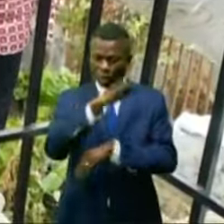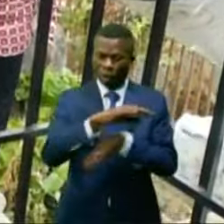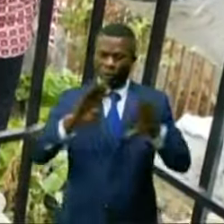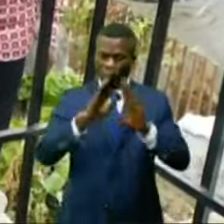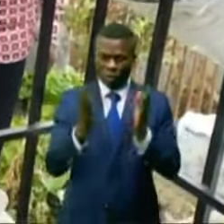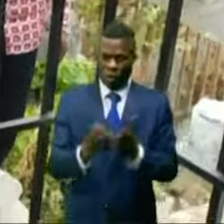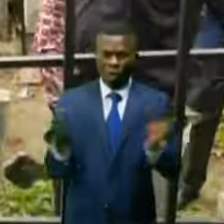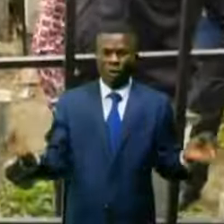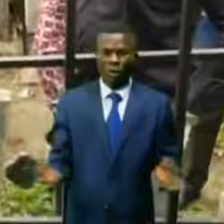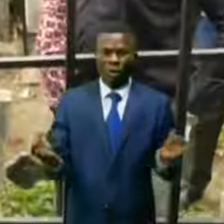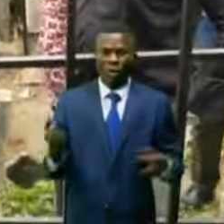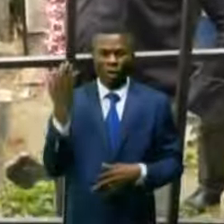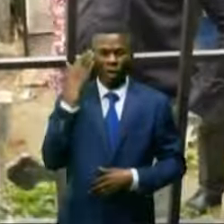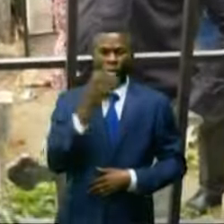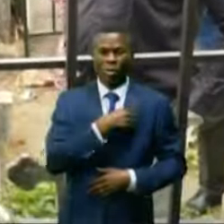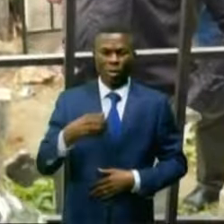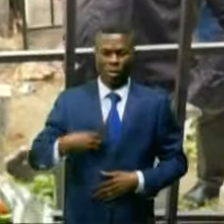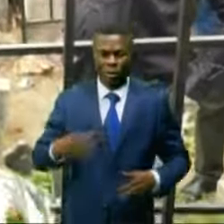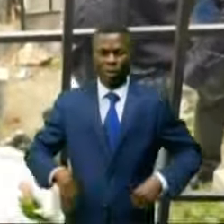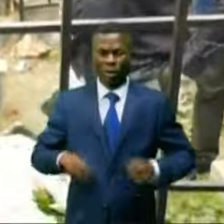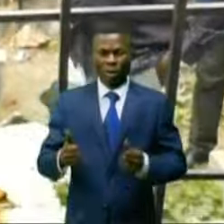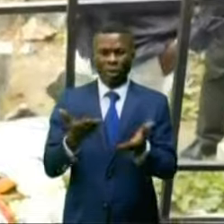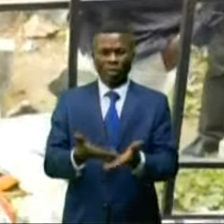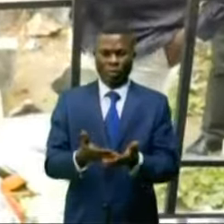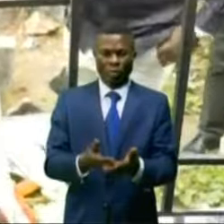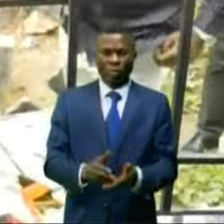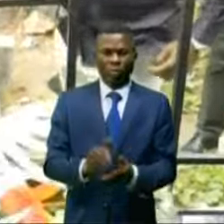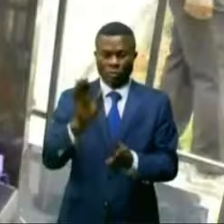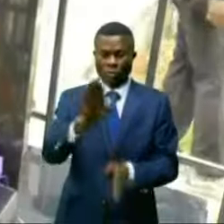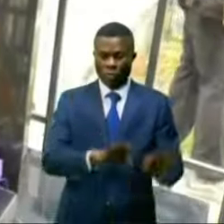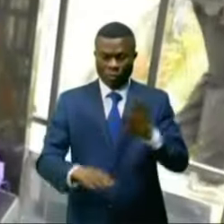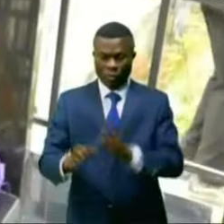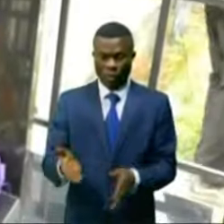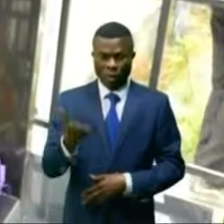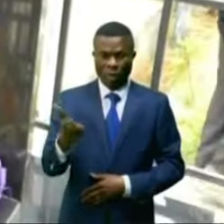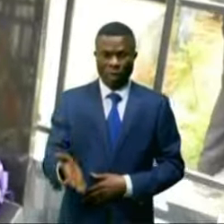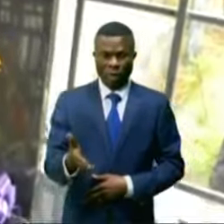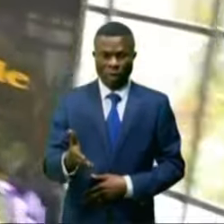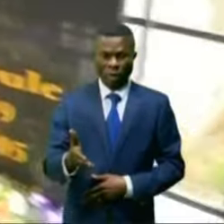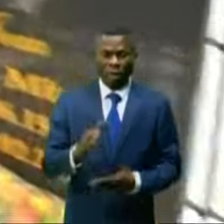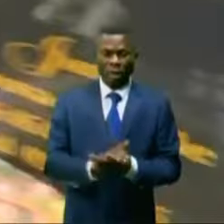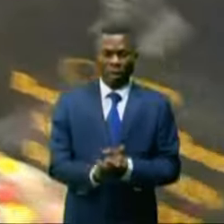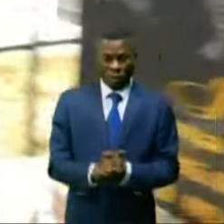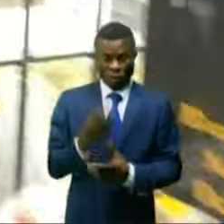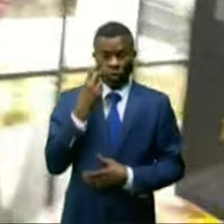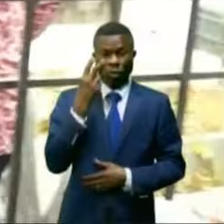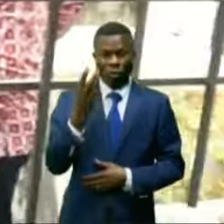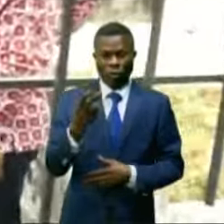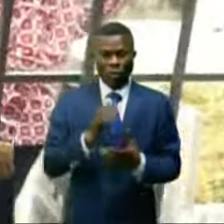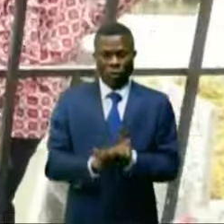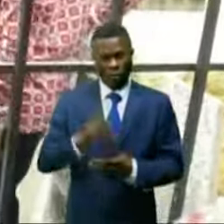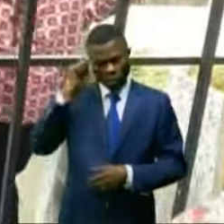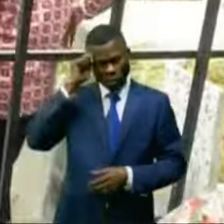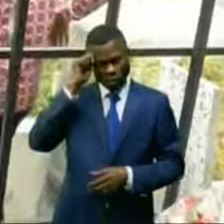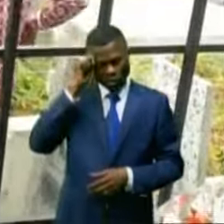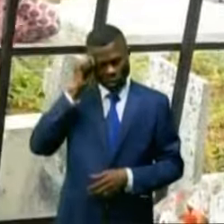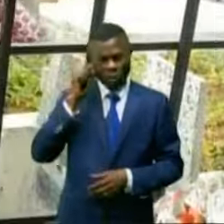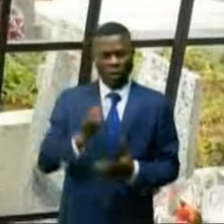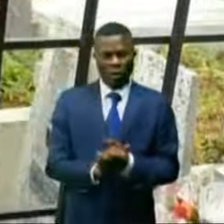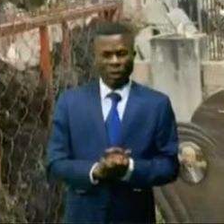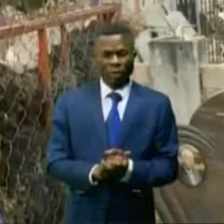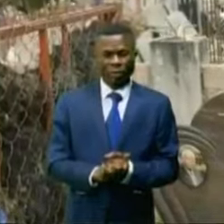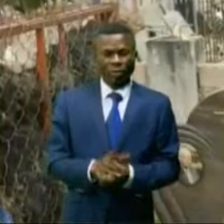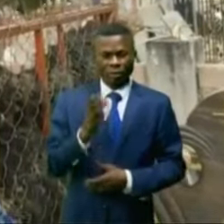c'est la fête des parents vivants. Devant les tombes de ces êtres chers, nombreux gardent encore des souvenirs. Je suis